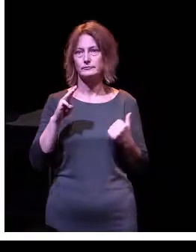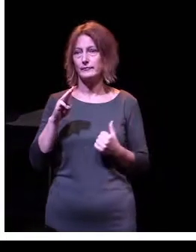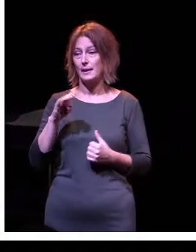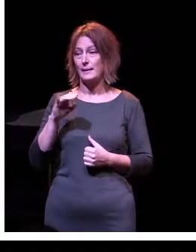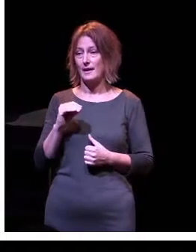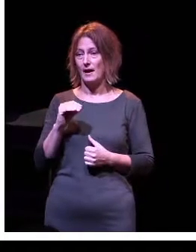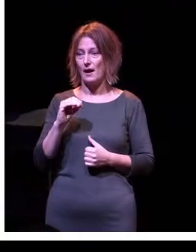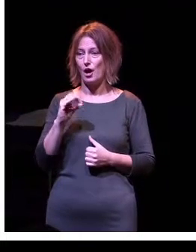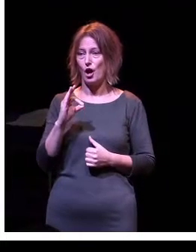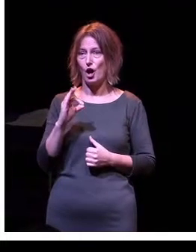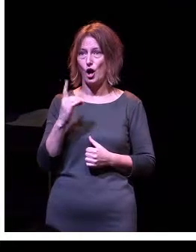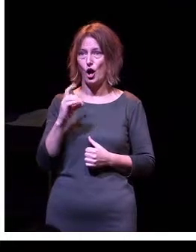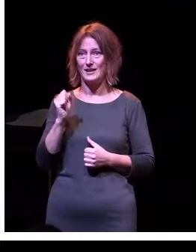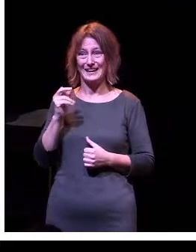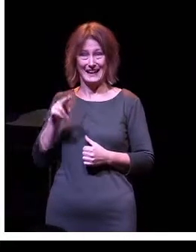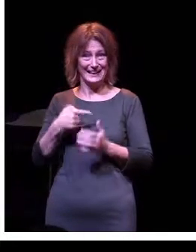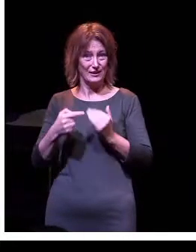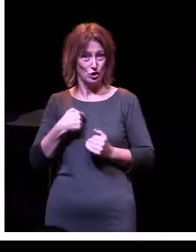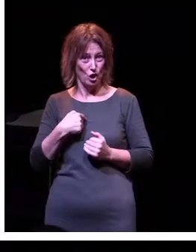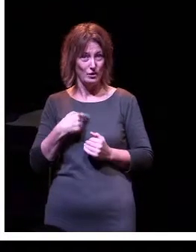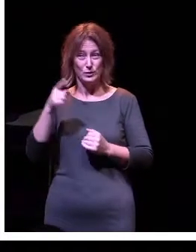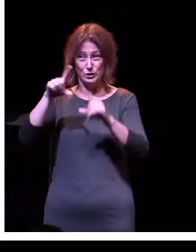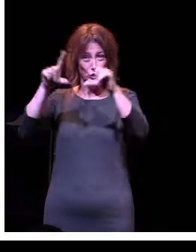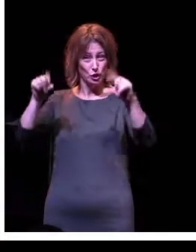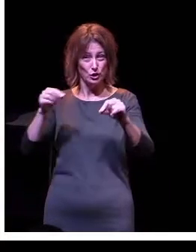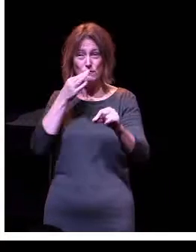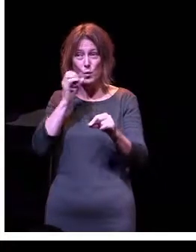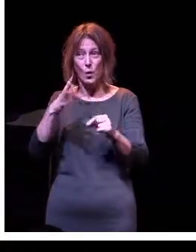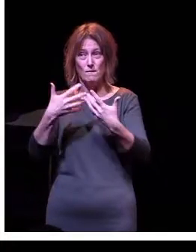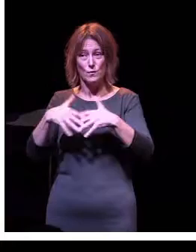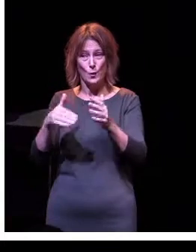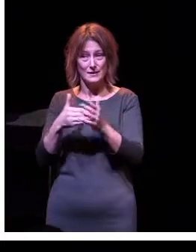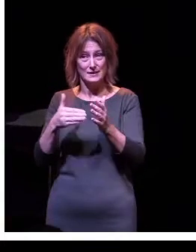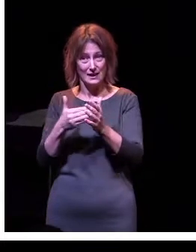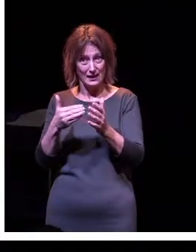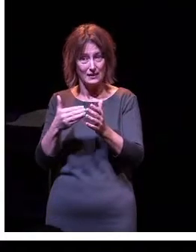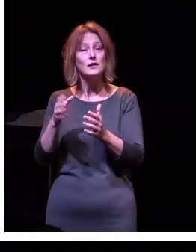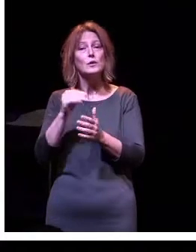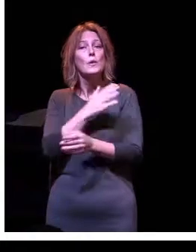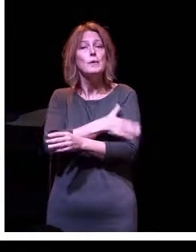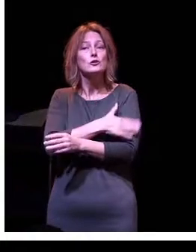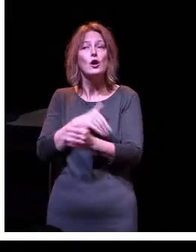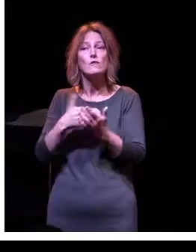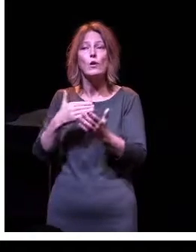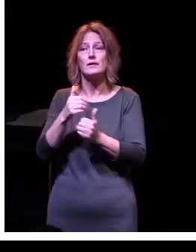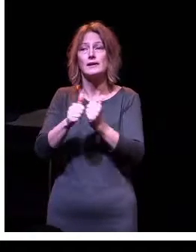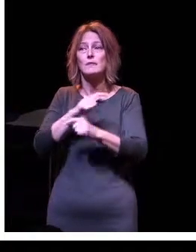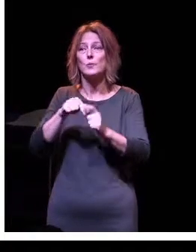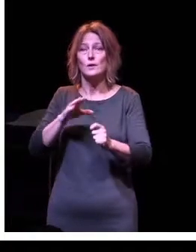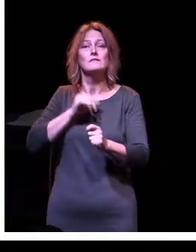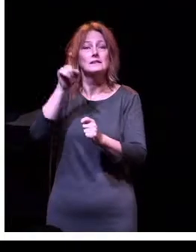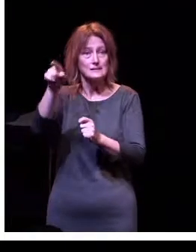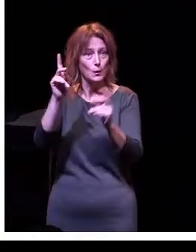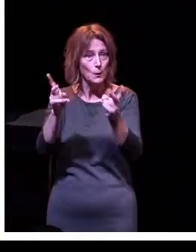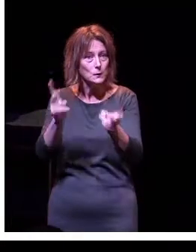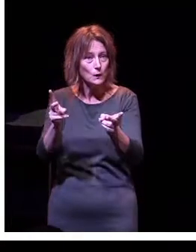Bara säga att vid den här skylten, Fråga om funktionshinder, där finns personal från Handikappförbunden. Så där kan ni ställa massvis med frågor som